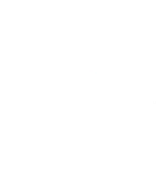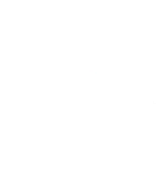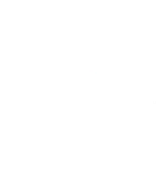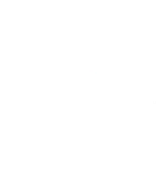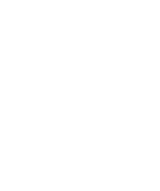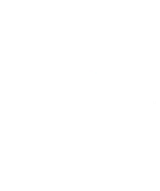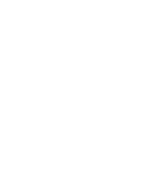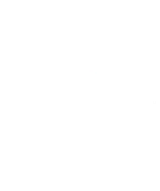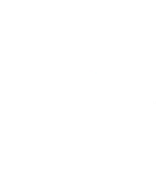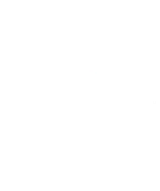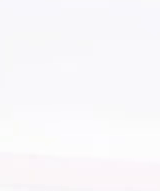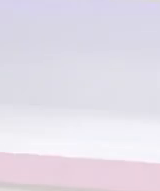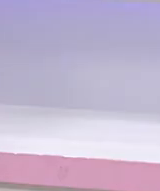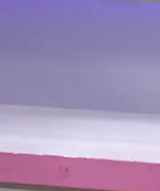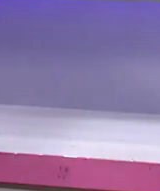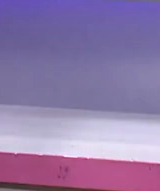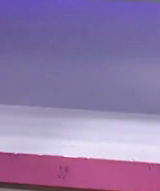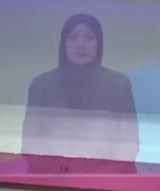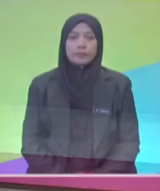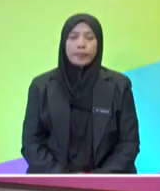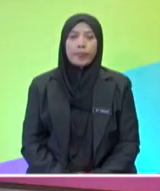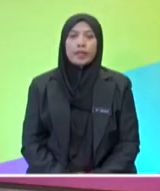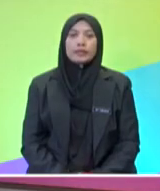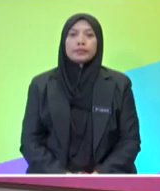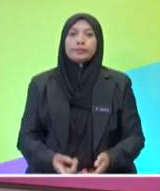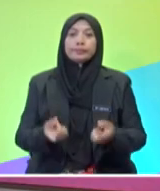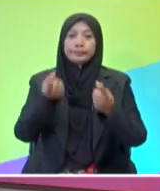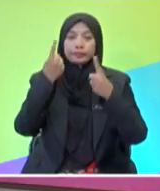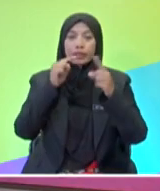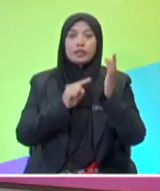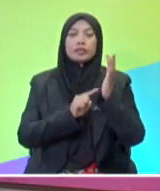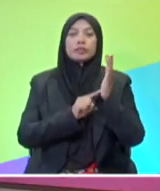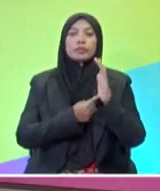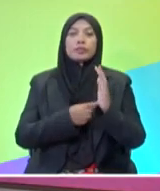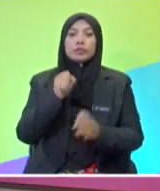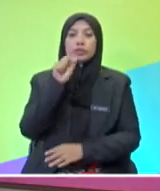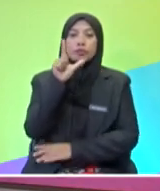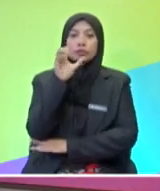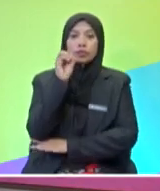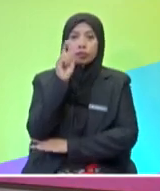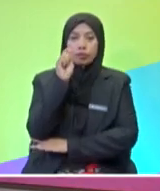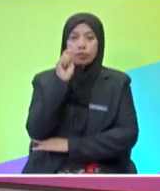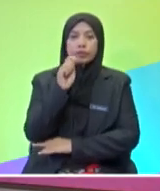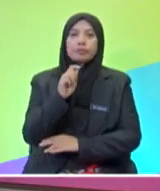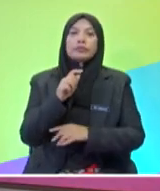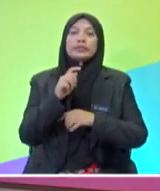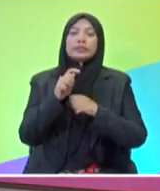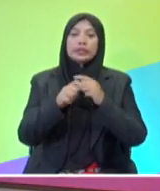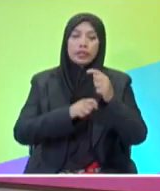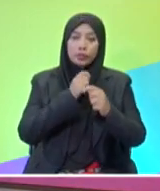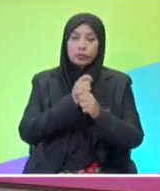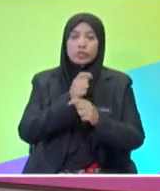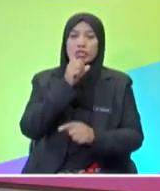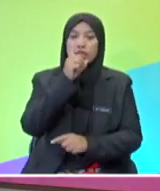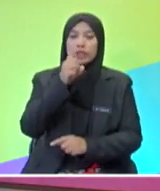TV KPM. Kembali lagi dalam slot tahap 1 Didik TV KPM dan hari ini bersama dengan saya